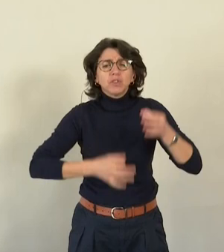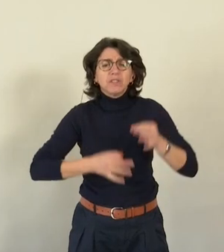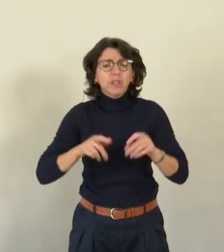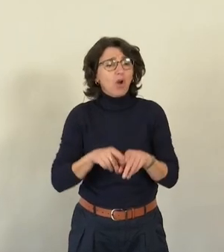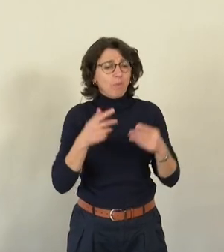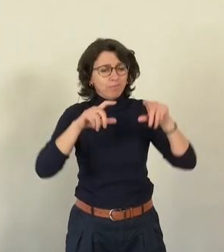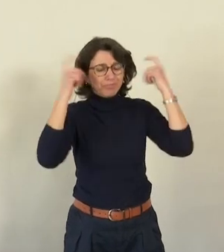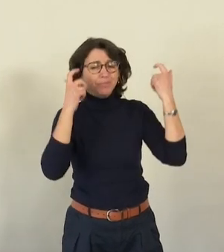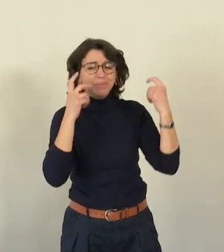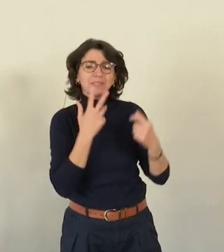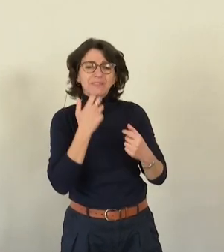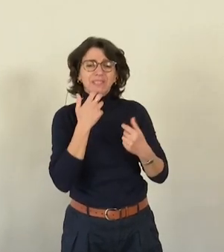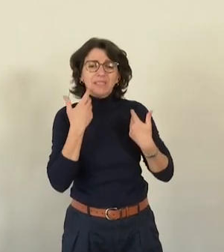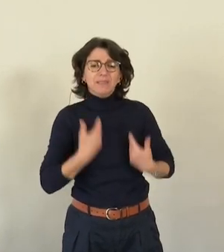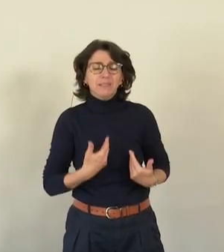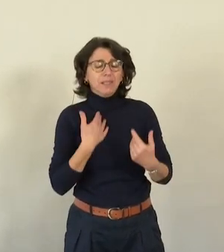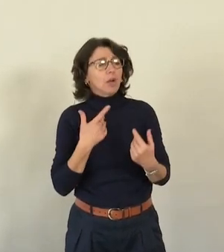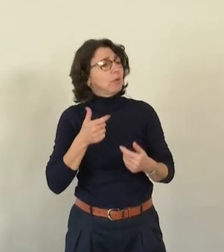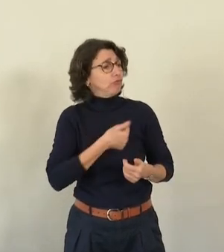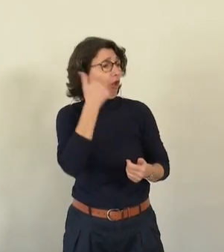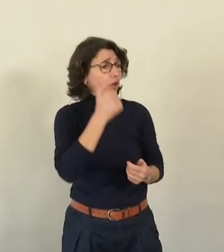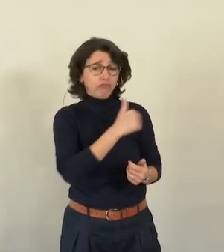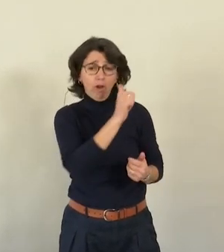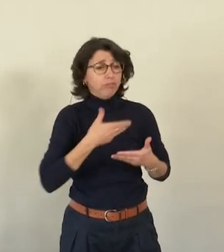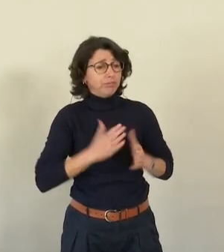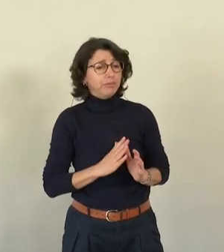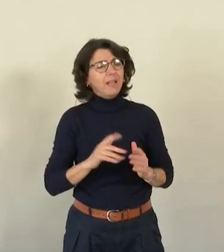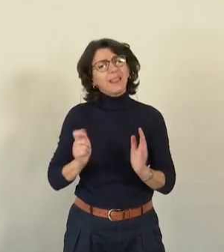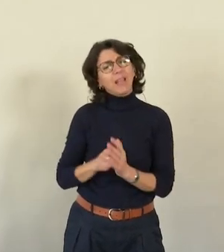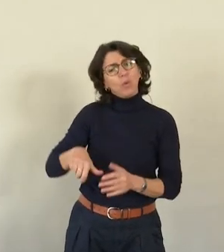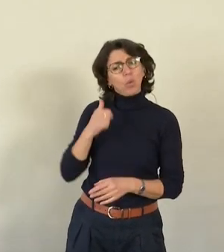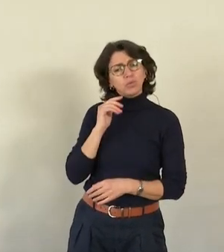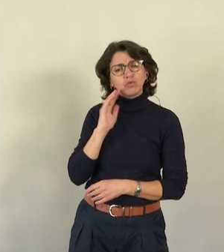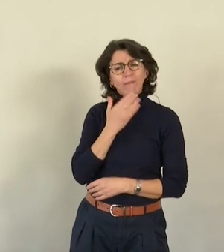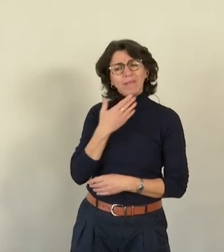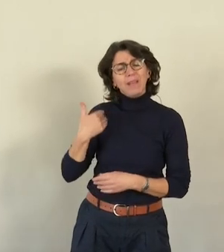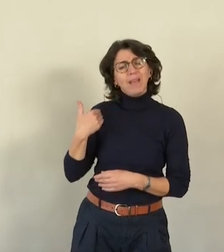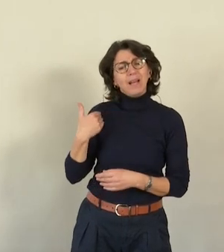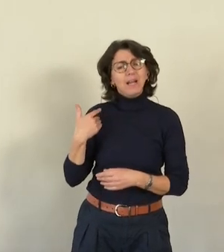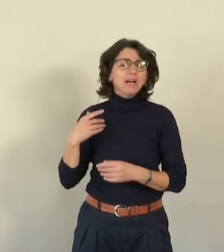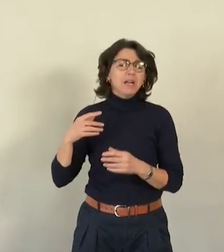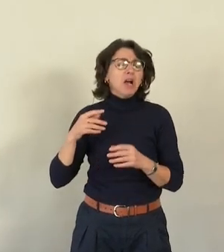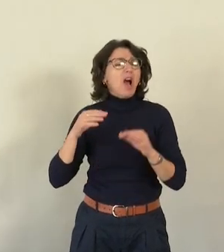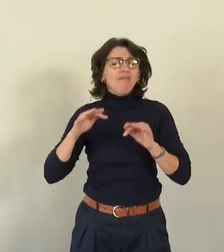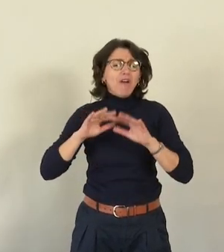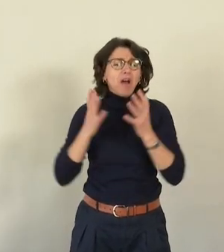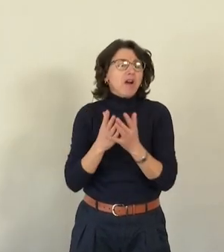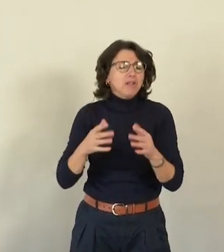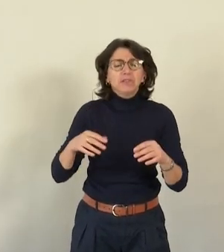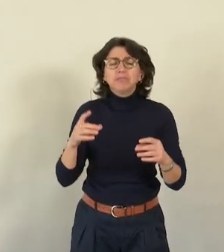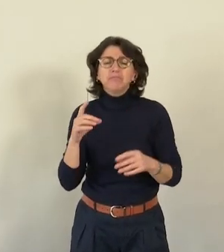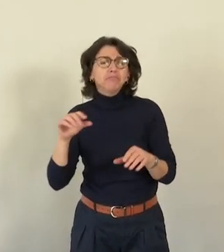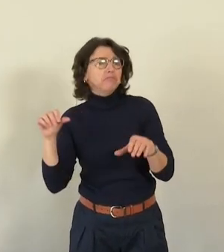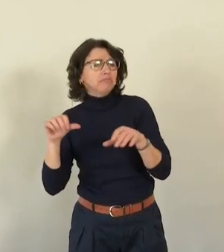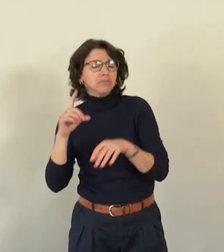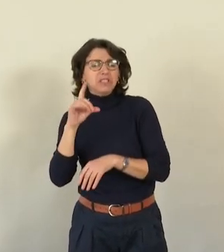seul par arrêté du 11 janvier dernier dans l'affaire dite du dieselgate la ville n'a aucun intérêt direct dans